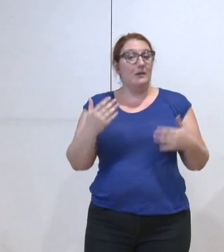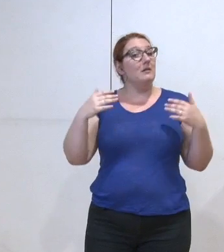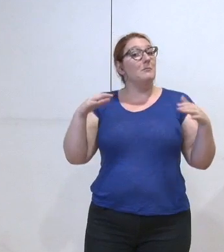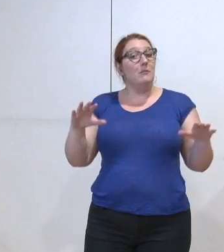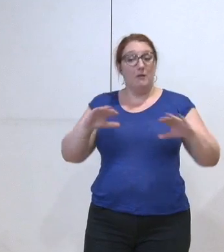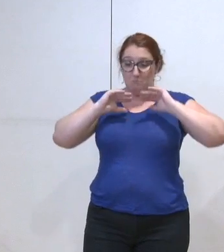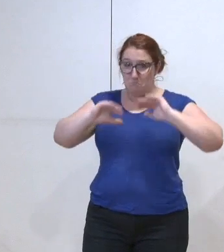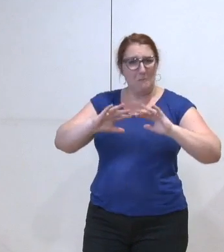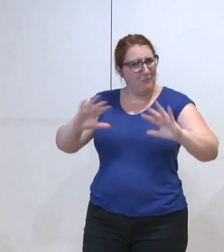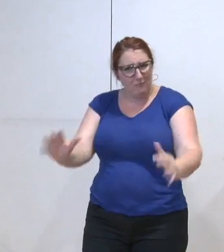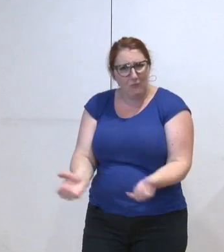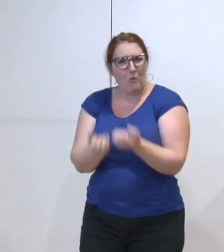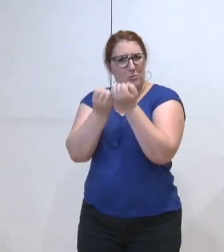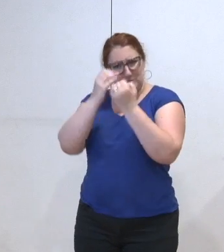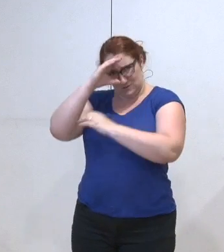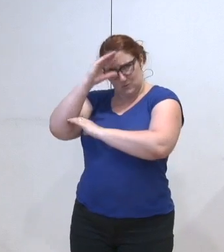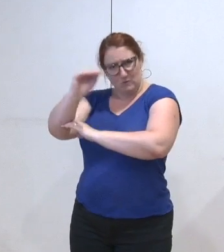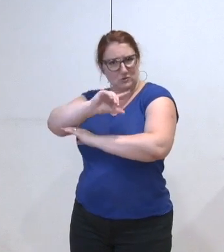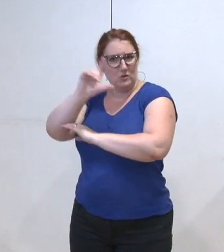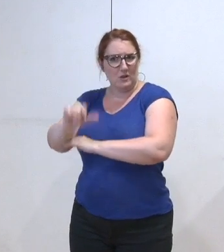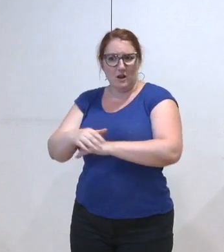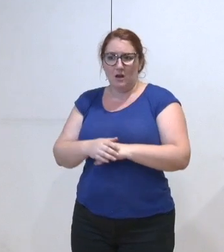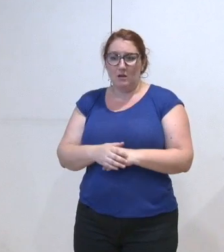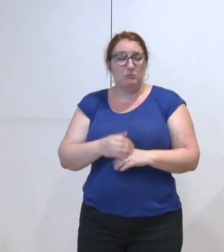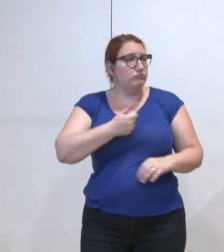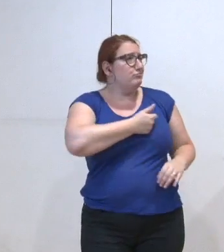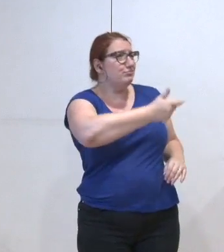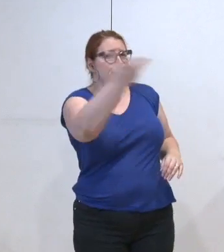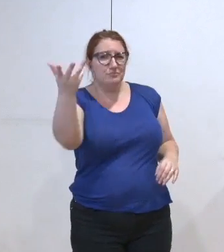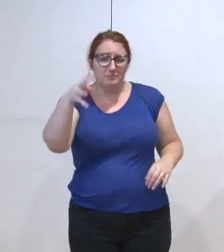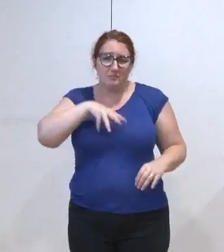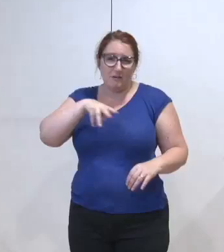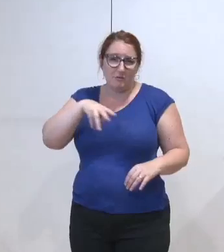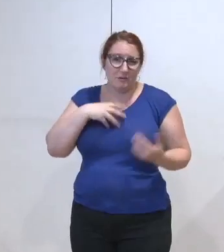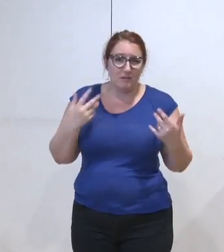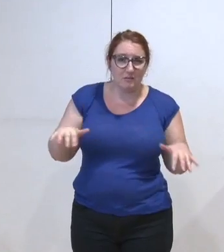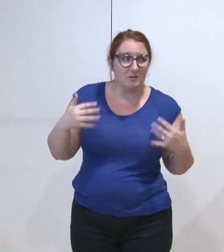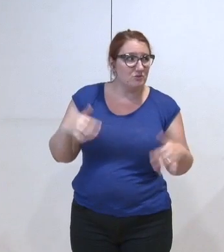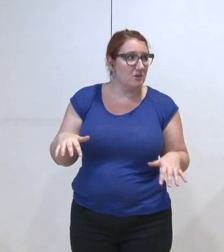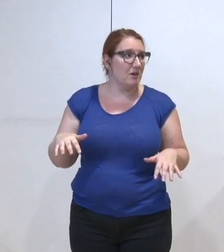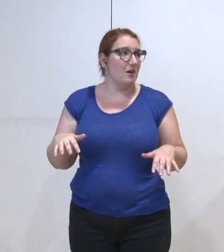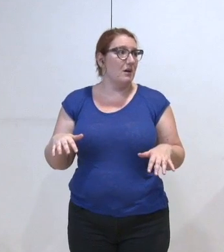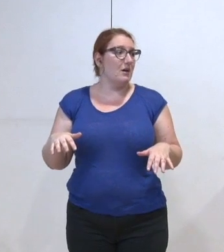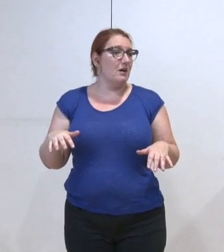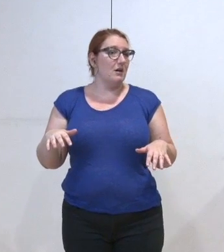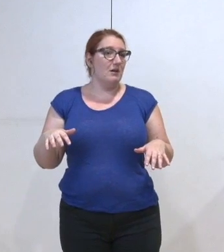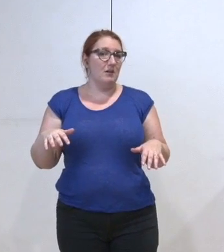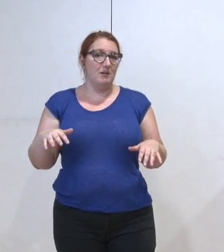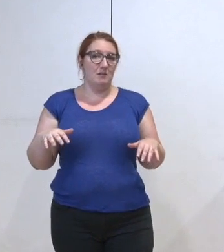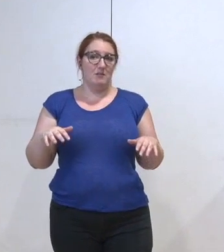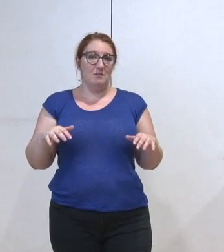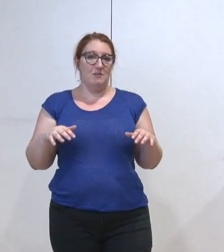compétences professionnelles un grand nombre d'avocats sont ont été sur les bancs de cette